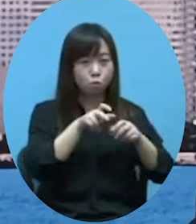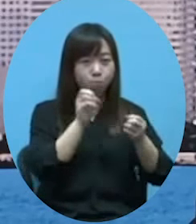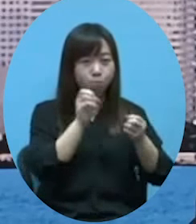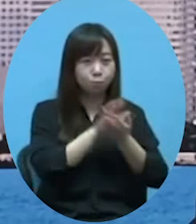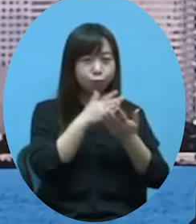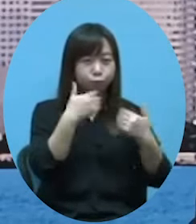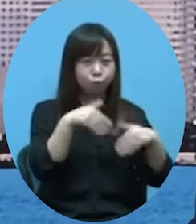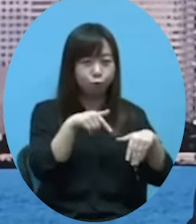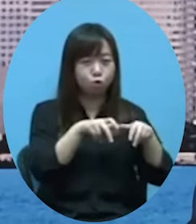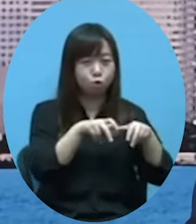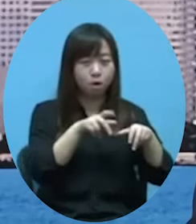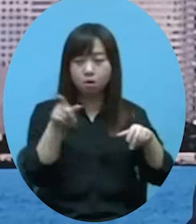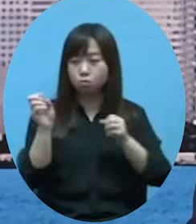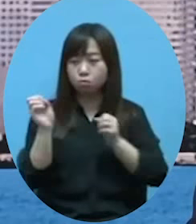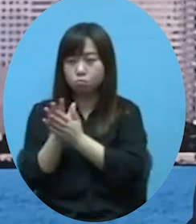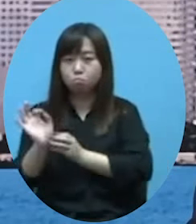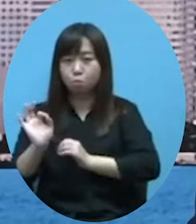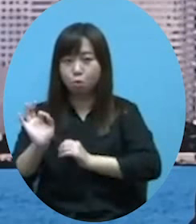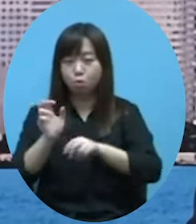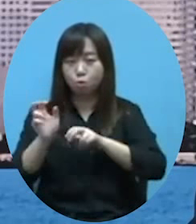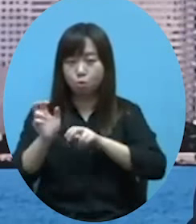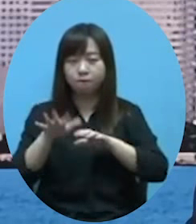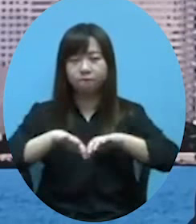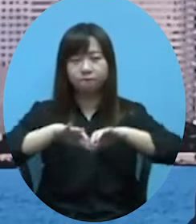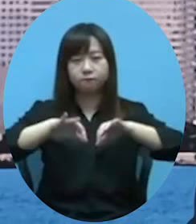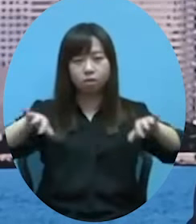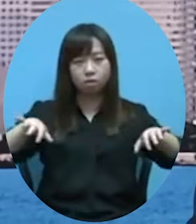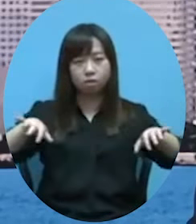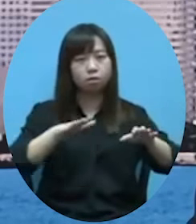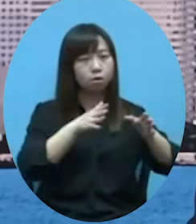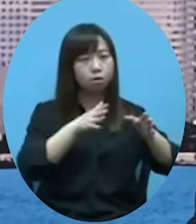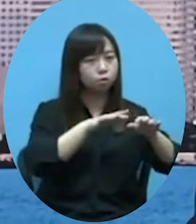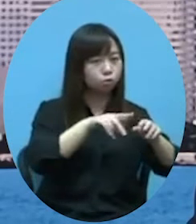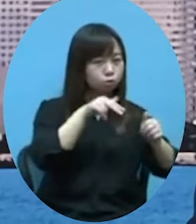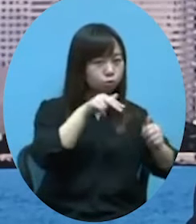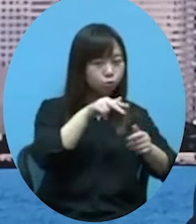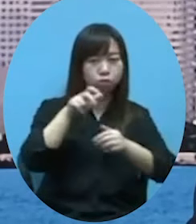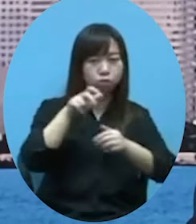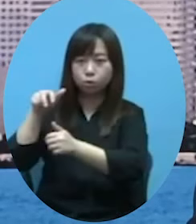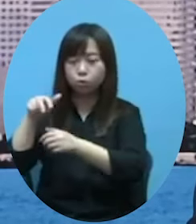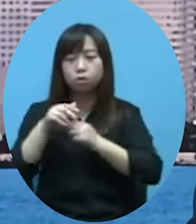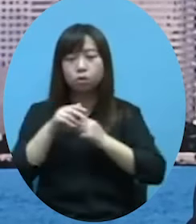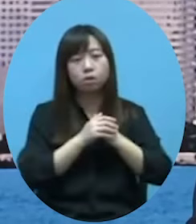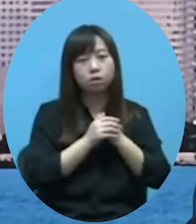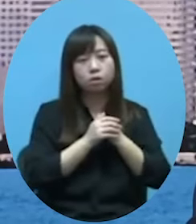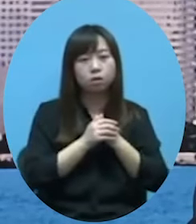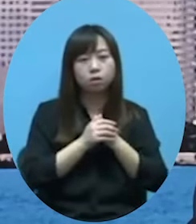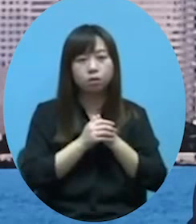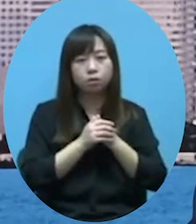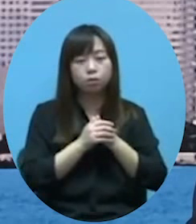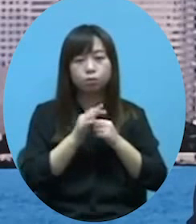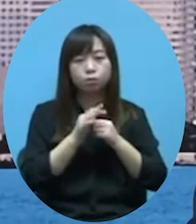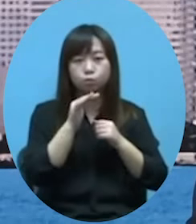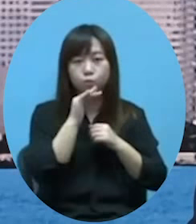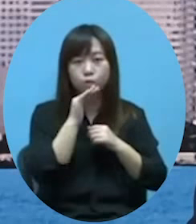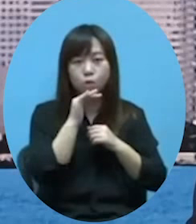和未受感染的動物分開處理如果受感染的動物我們同一個